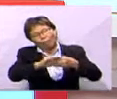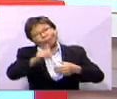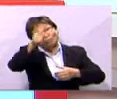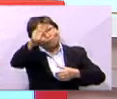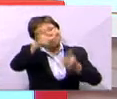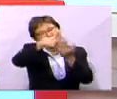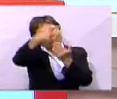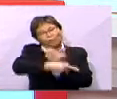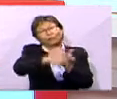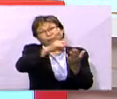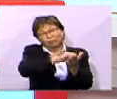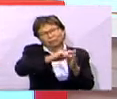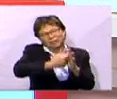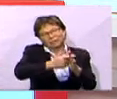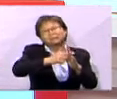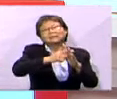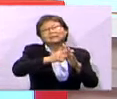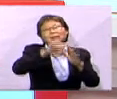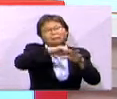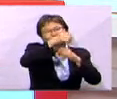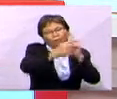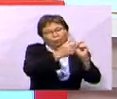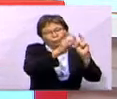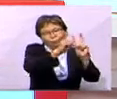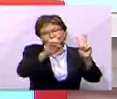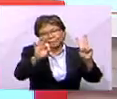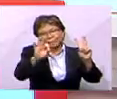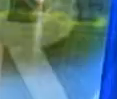keberkesanan program tersebut sejak ia diperkenal pada 2009.